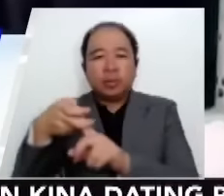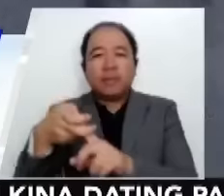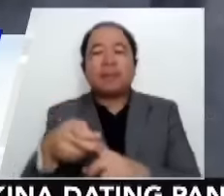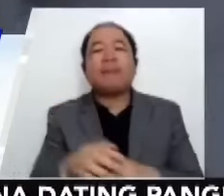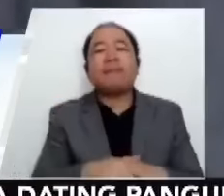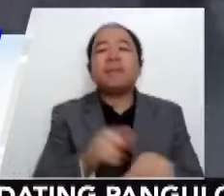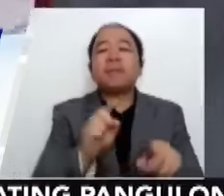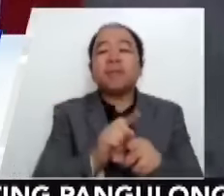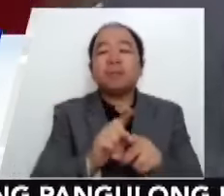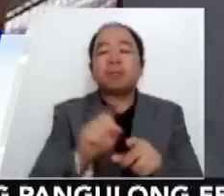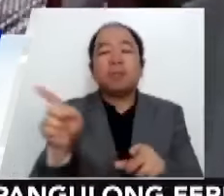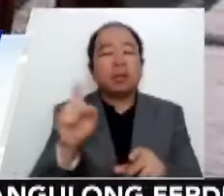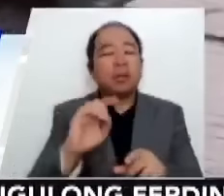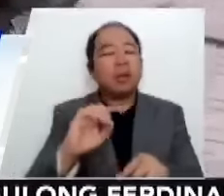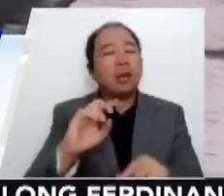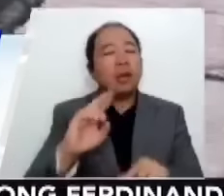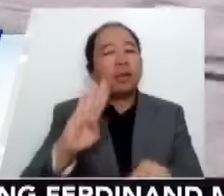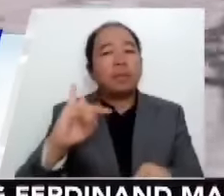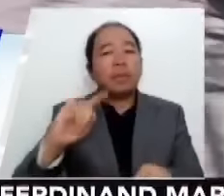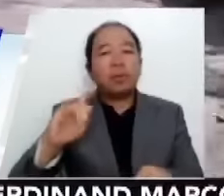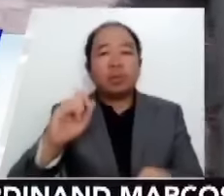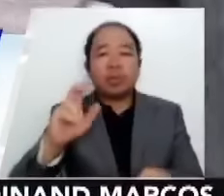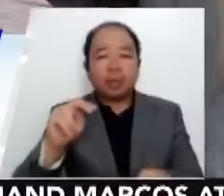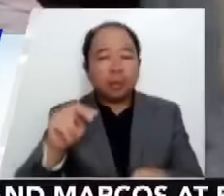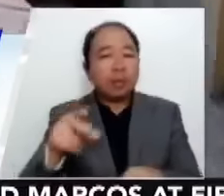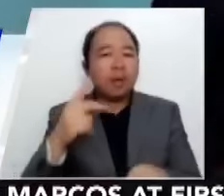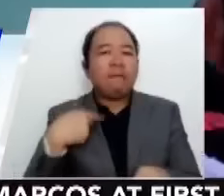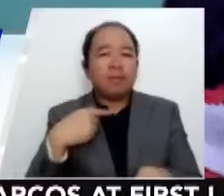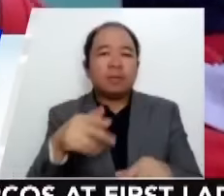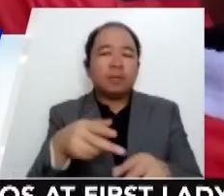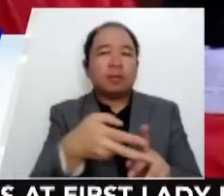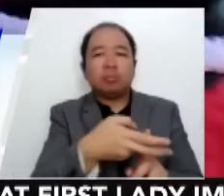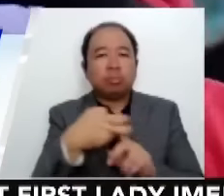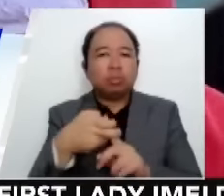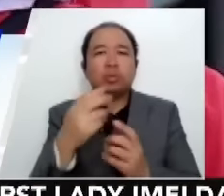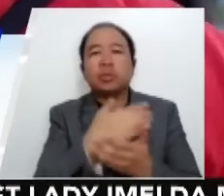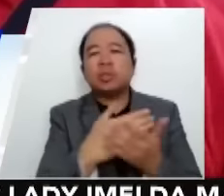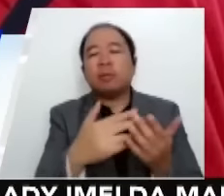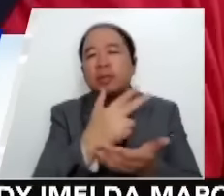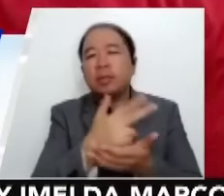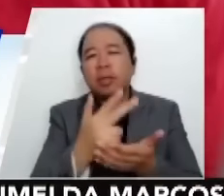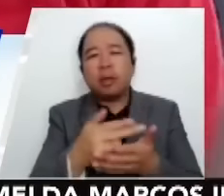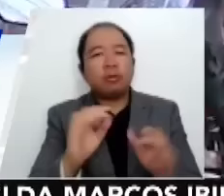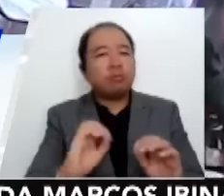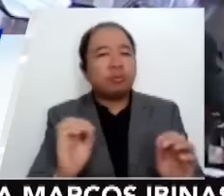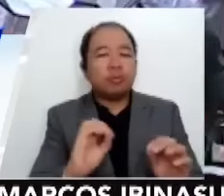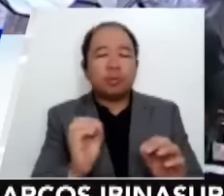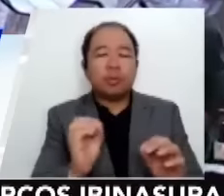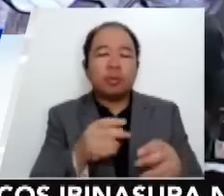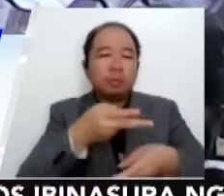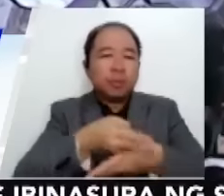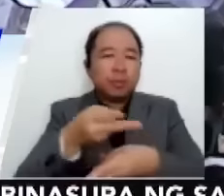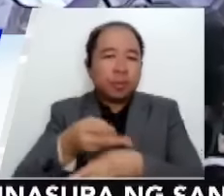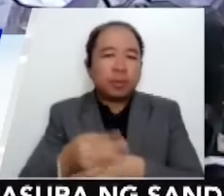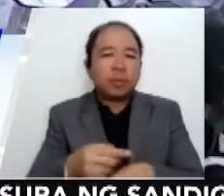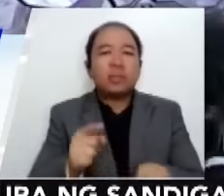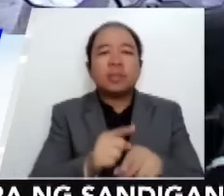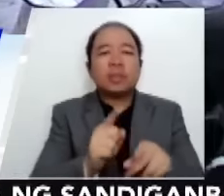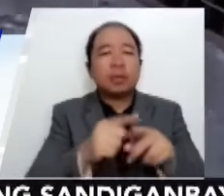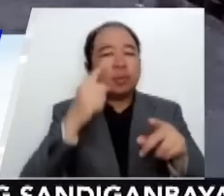Taguig, hinatak ang mga ilegal na nakaparadang walang bantay. Pinagbabaklas din ang mga trapal at kinumpiska